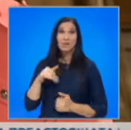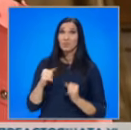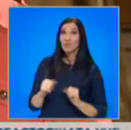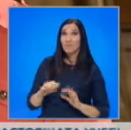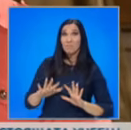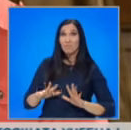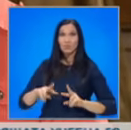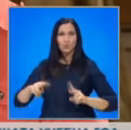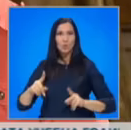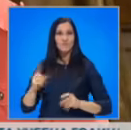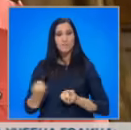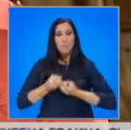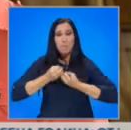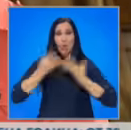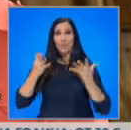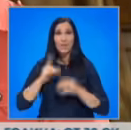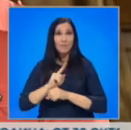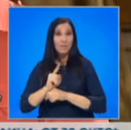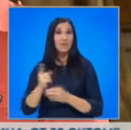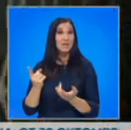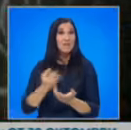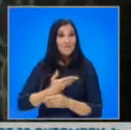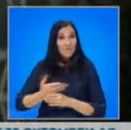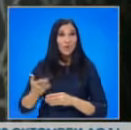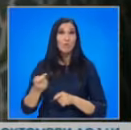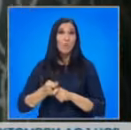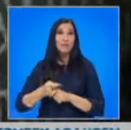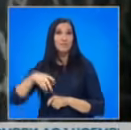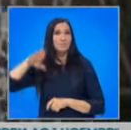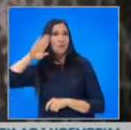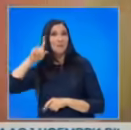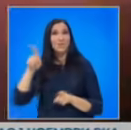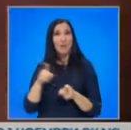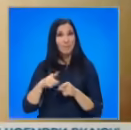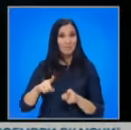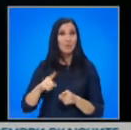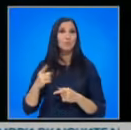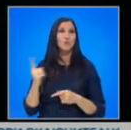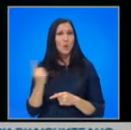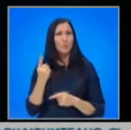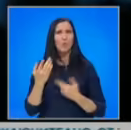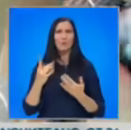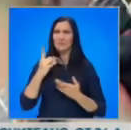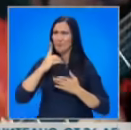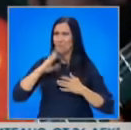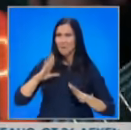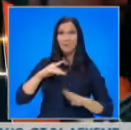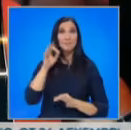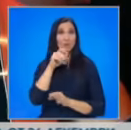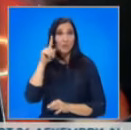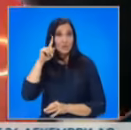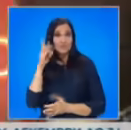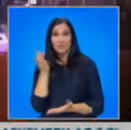друго, освен спонтанни моменти. Всеки път, когато правиш и изпълняваш една песен, и особено когато е за първи път, никога не знаеш какво ще се